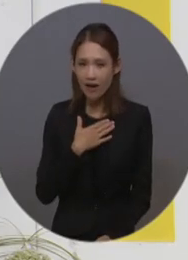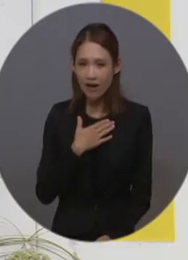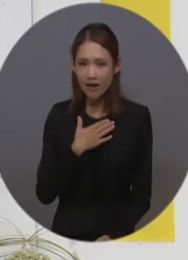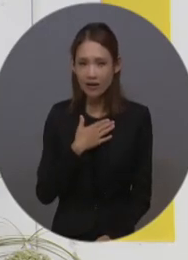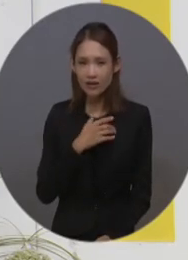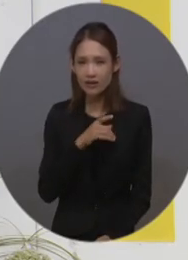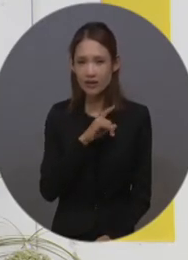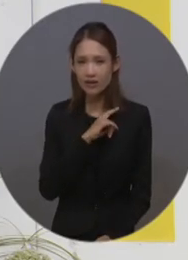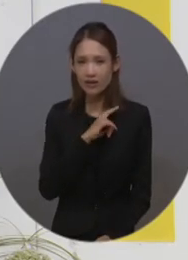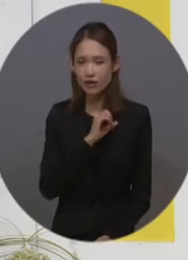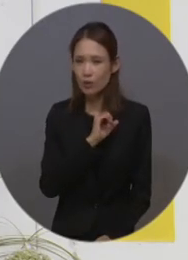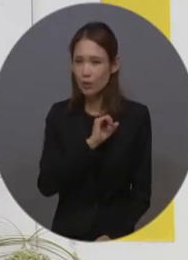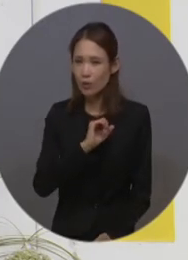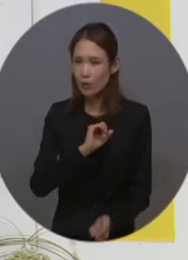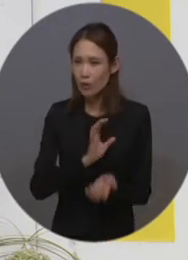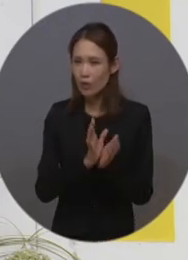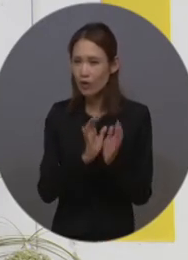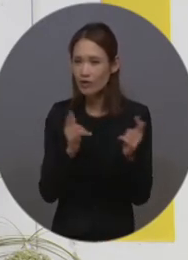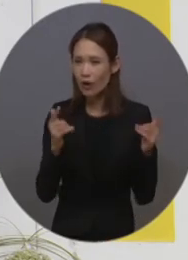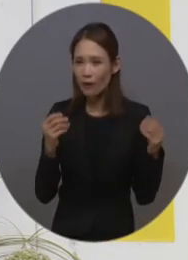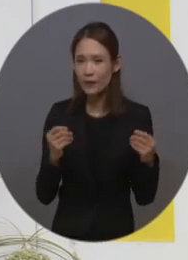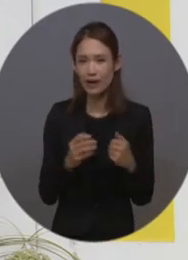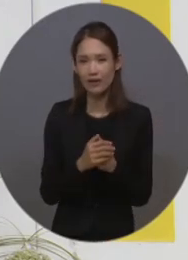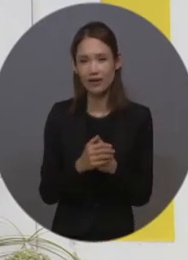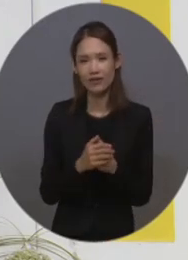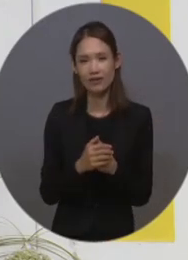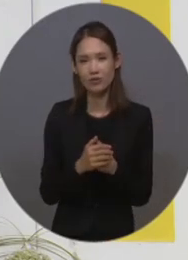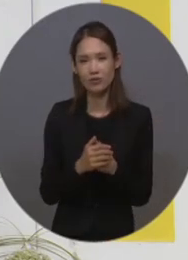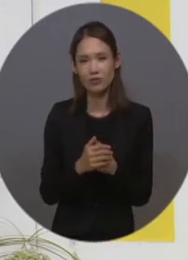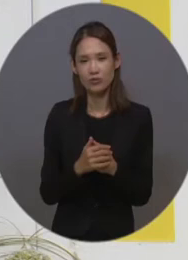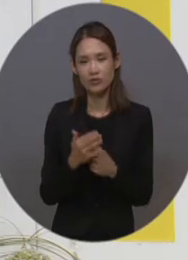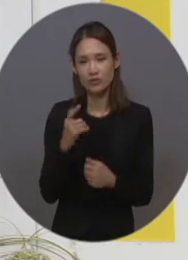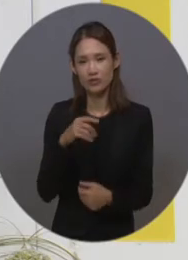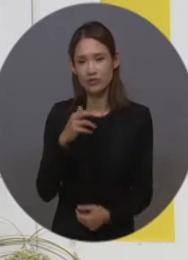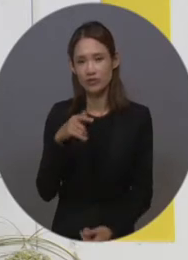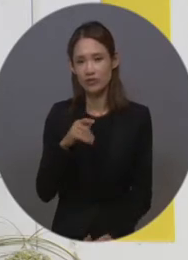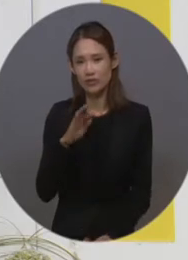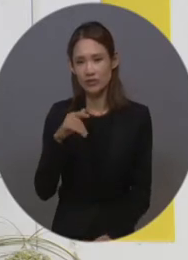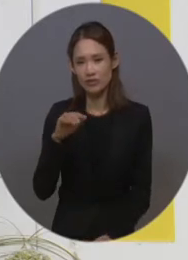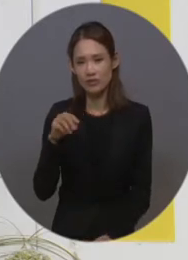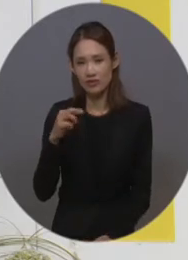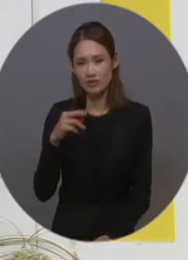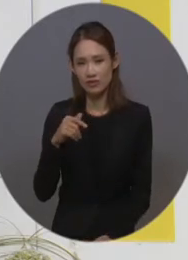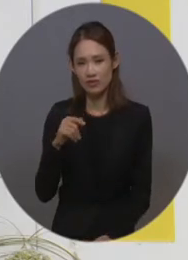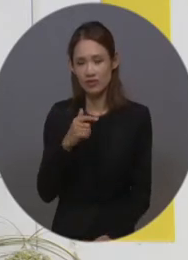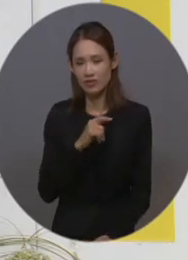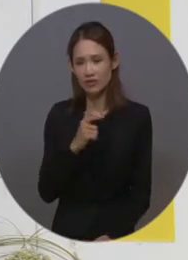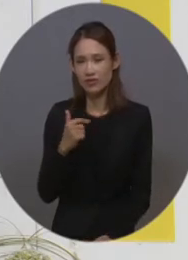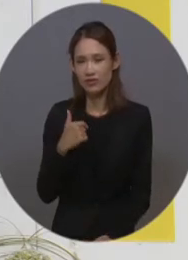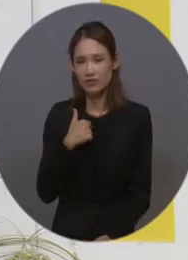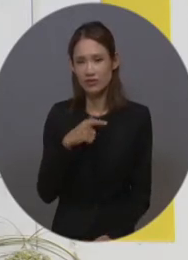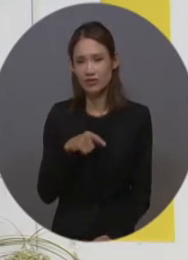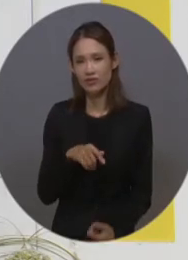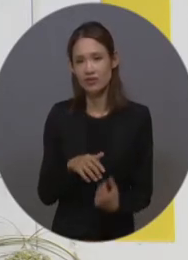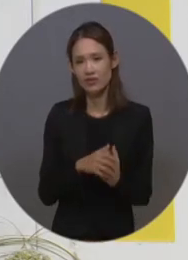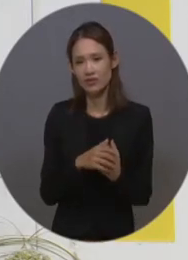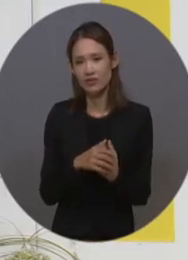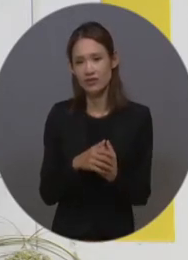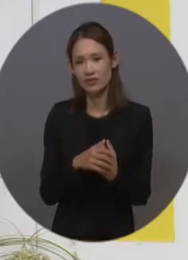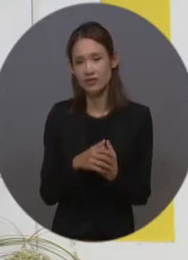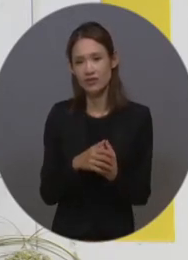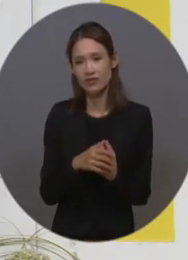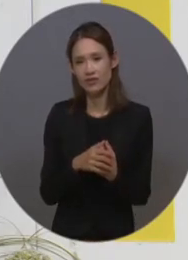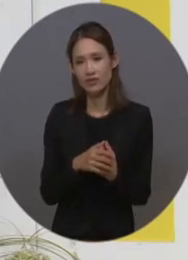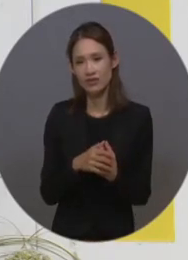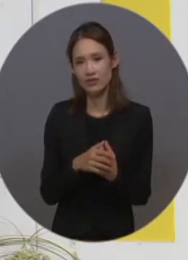이름이 꽃이 이름이 여러 개 있잖아요. 네. 네. 뭐 노루 발톱도 있고 뭐 꽁의 발톱도 있고. 그래서 제가 that's